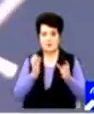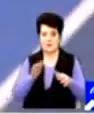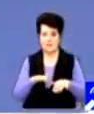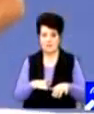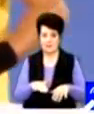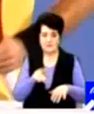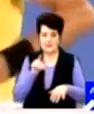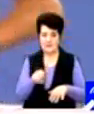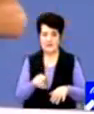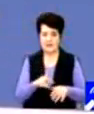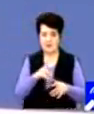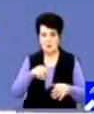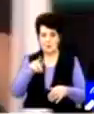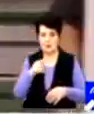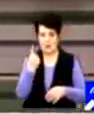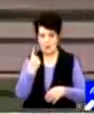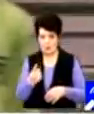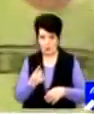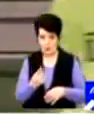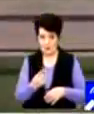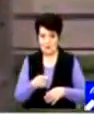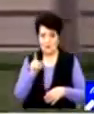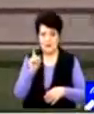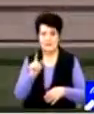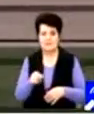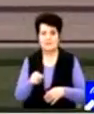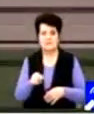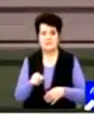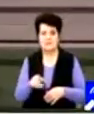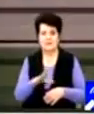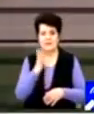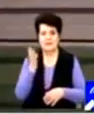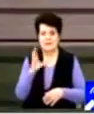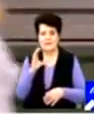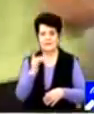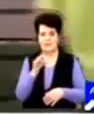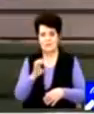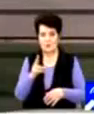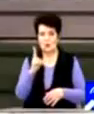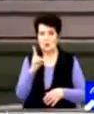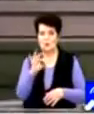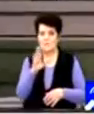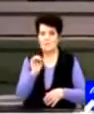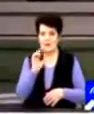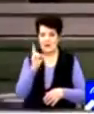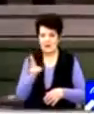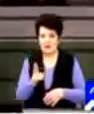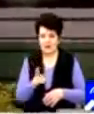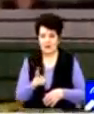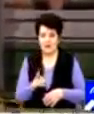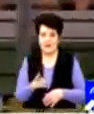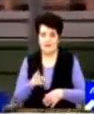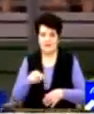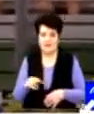Cap de serie, numărul 1 al turneului de la Indian Wells este sârbul Novak Djokovic. Tenismenul